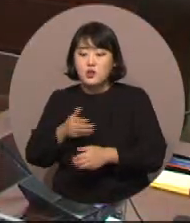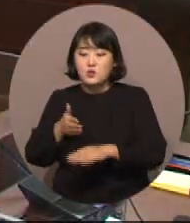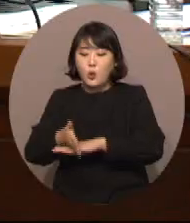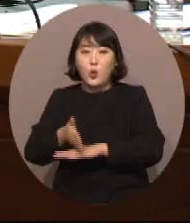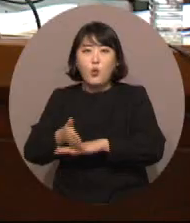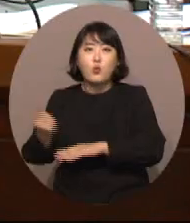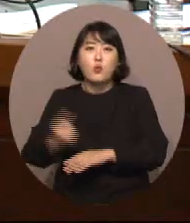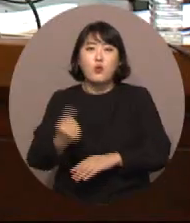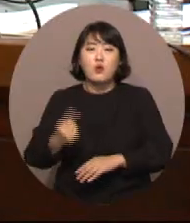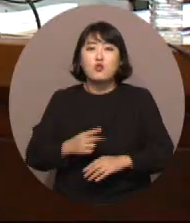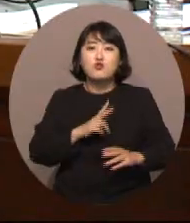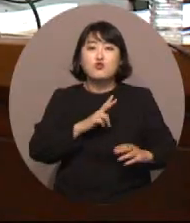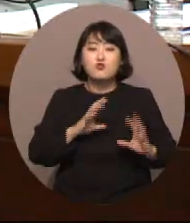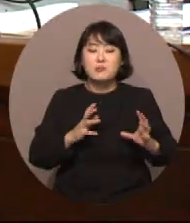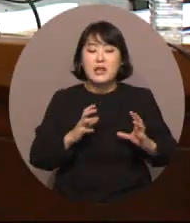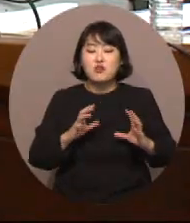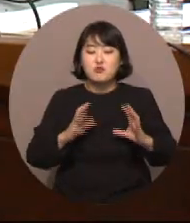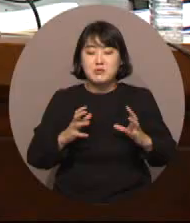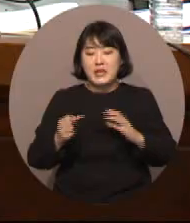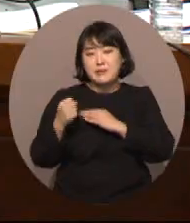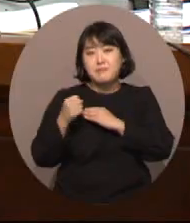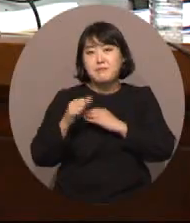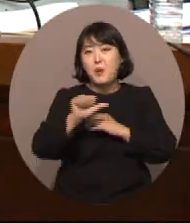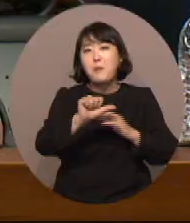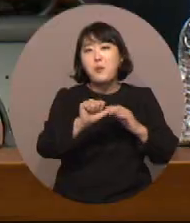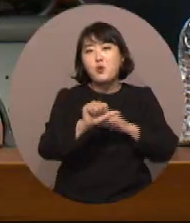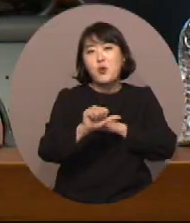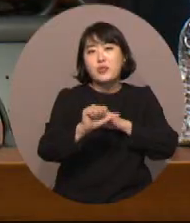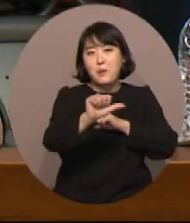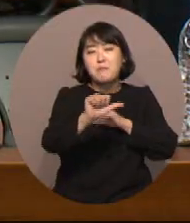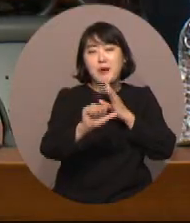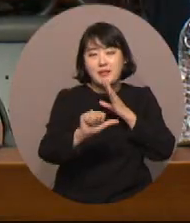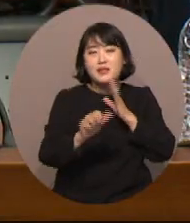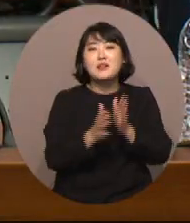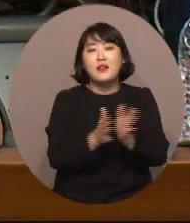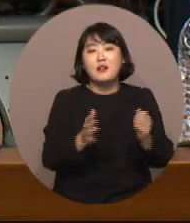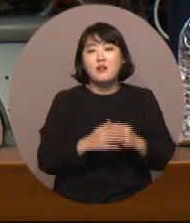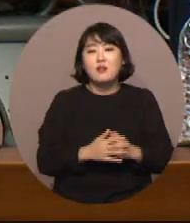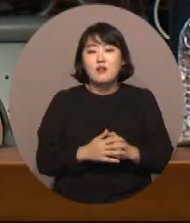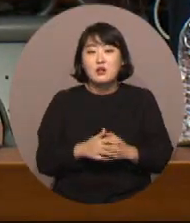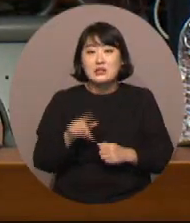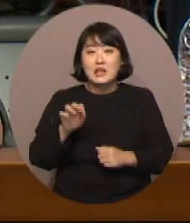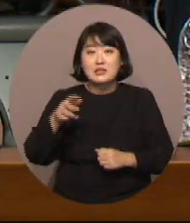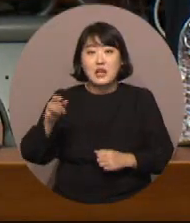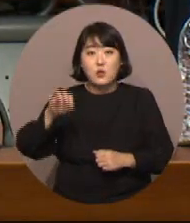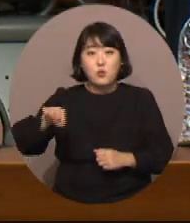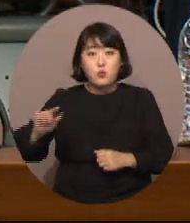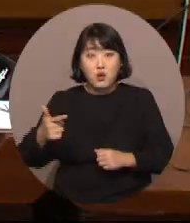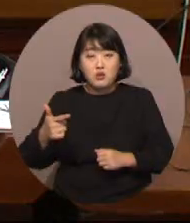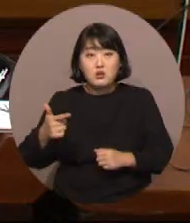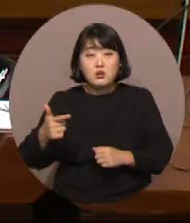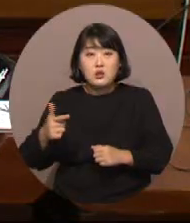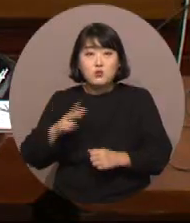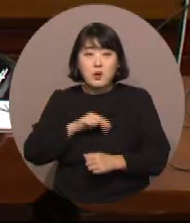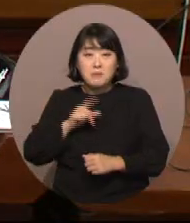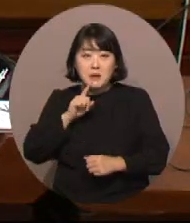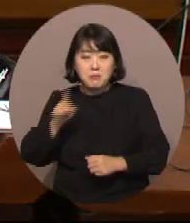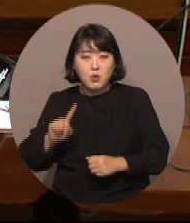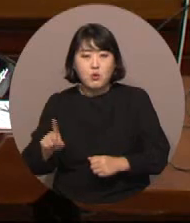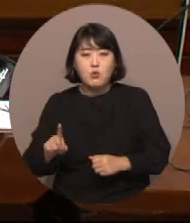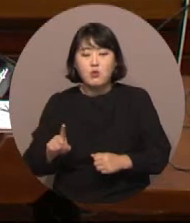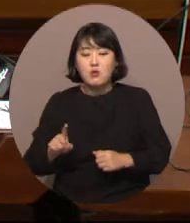의원 5명만 배석한 채 시작됐습니다. 국민의힘 장재원 의원은 대폭 늘어난 주민참여 예산이 특정